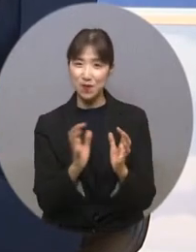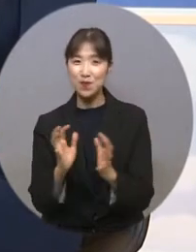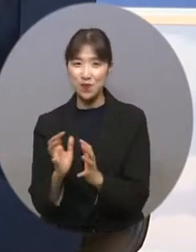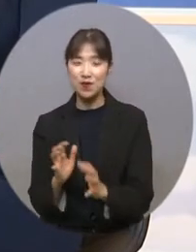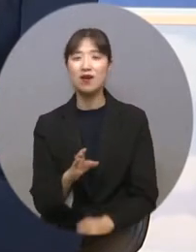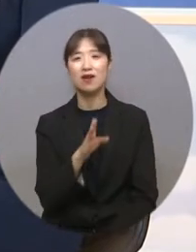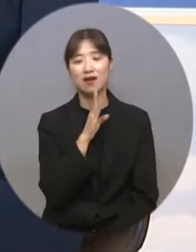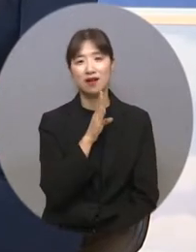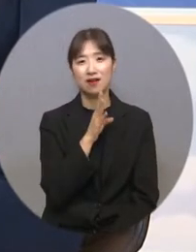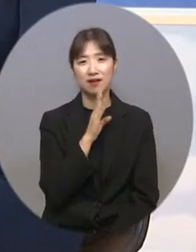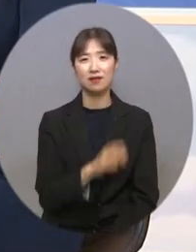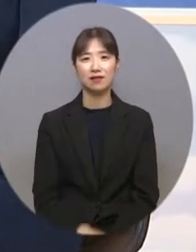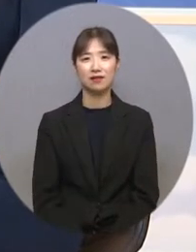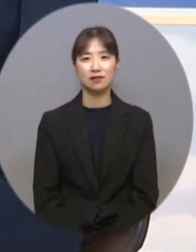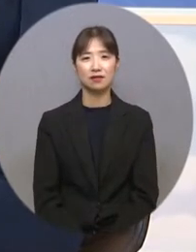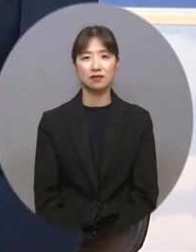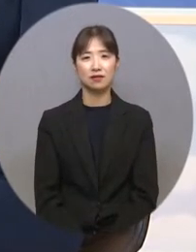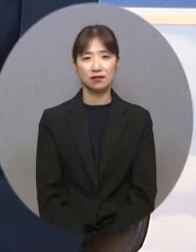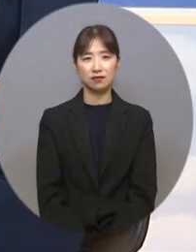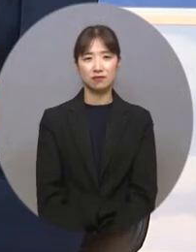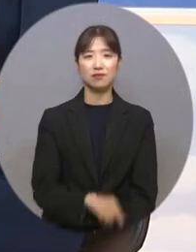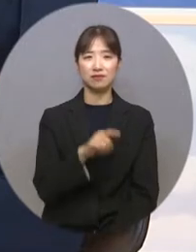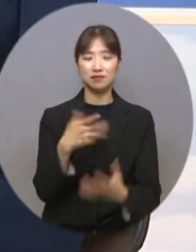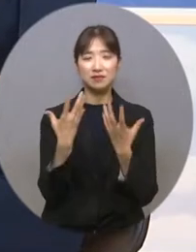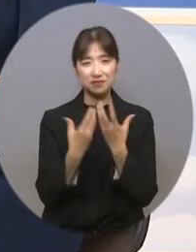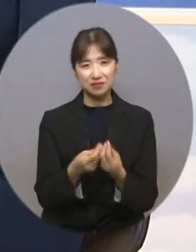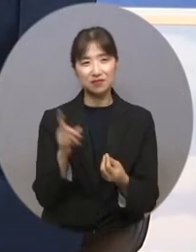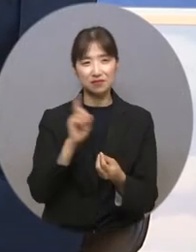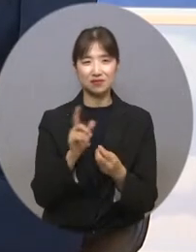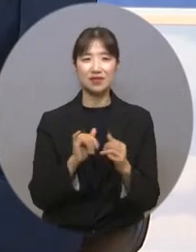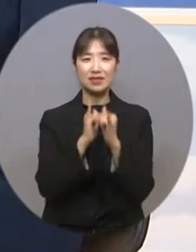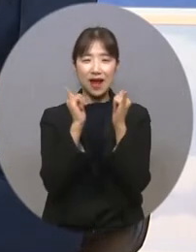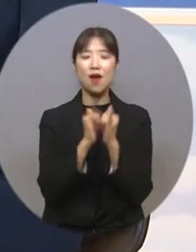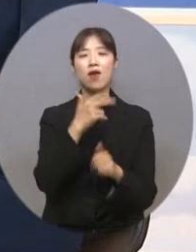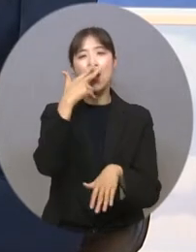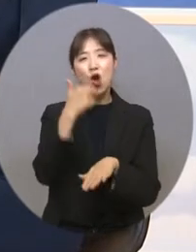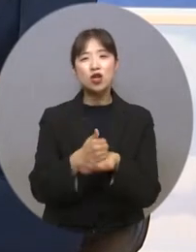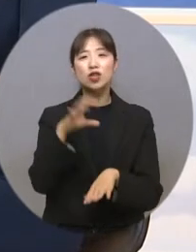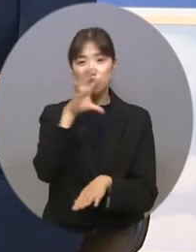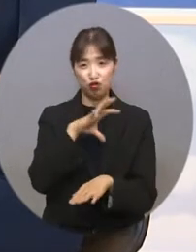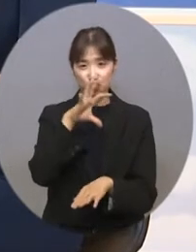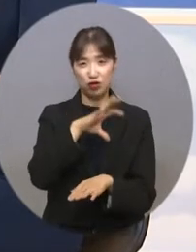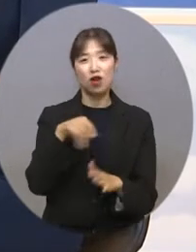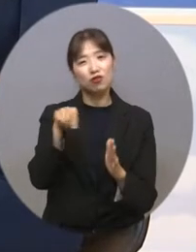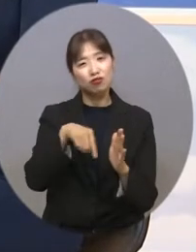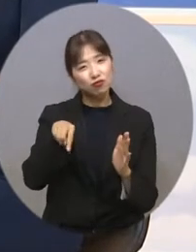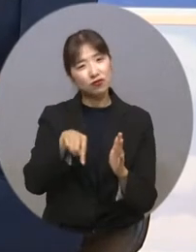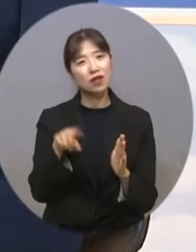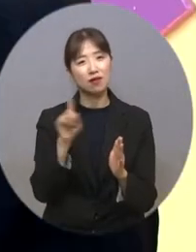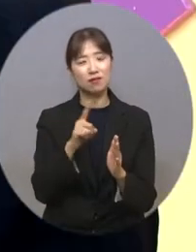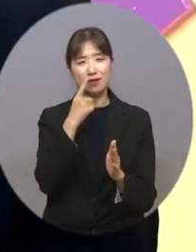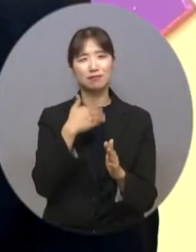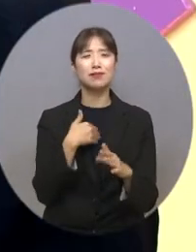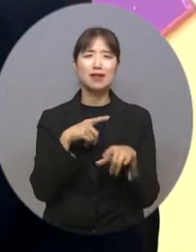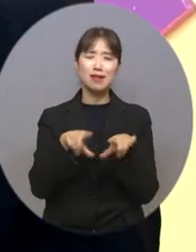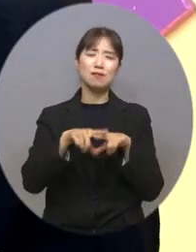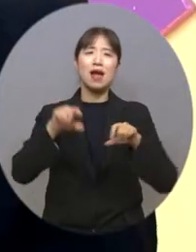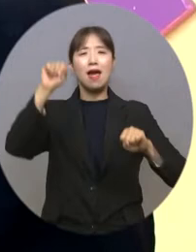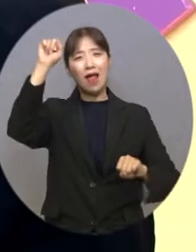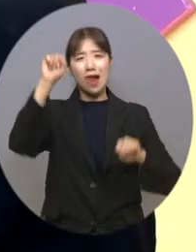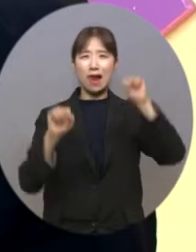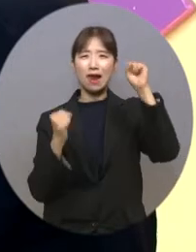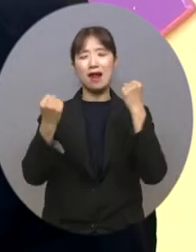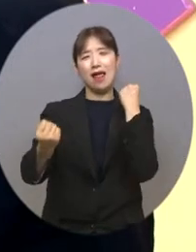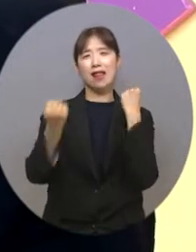네. 그래서 이제 그 예를 이렇게 들어보게 되면 이제 사회 적응 훈련으로서 이제 저희들은 일반적으로 헬스장을 이렇게